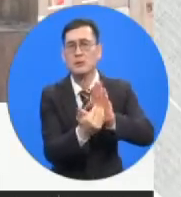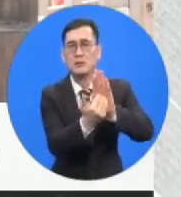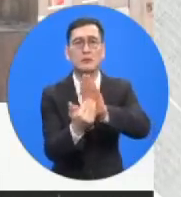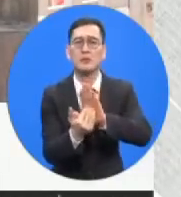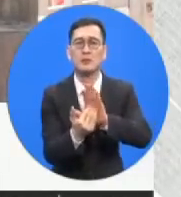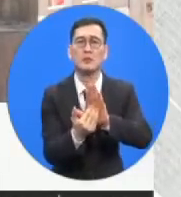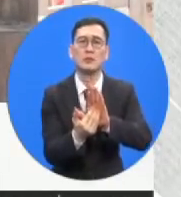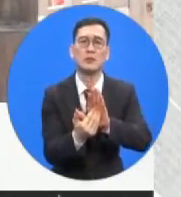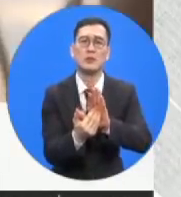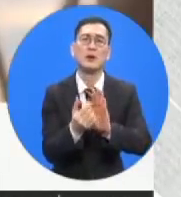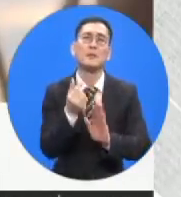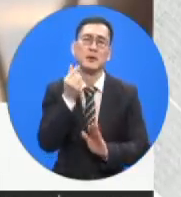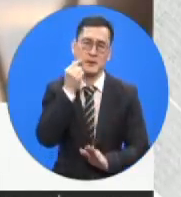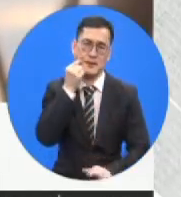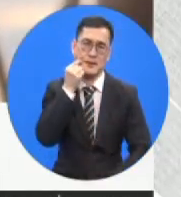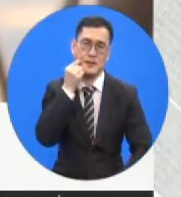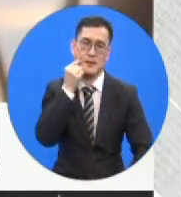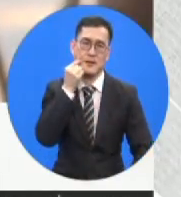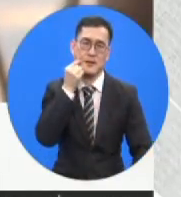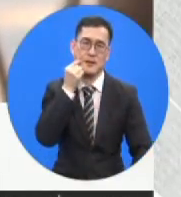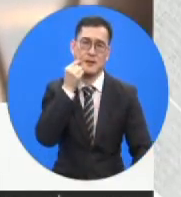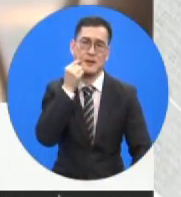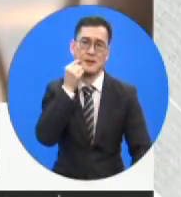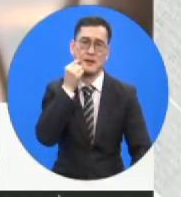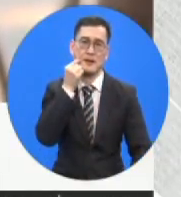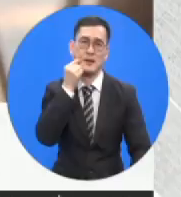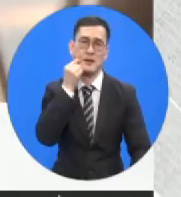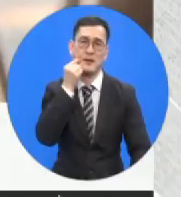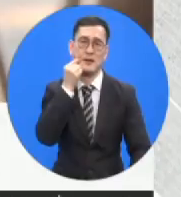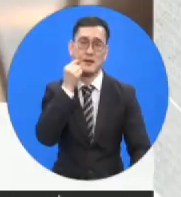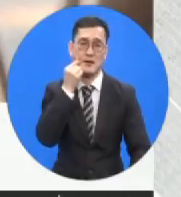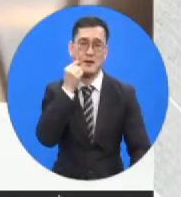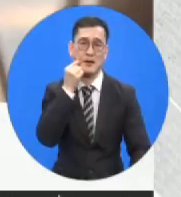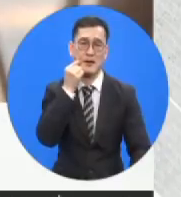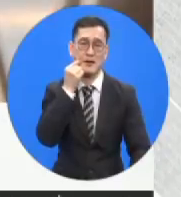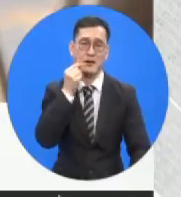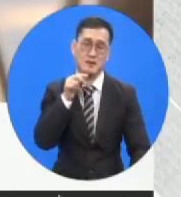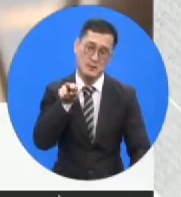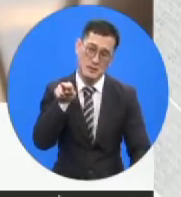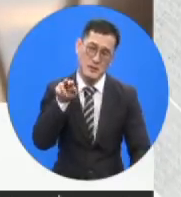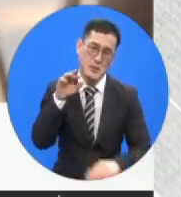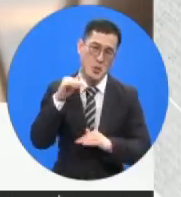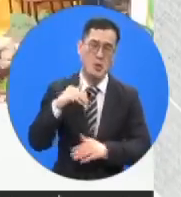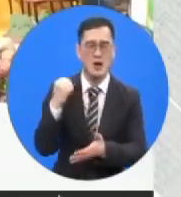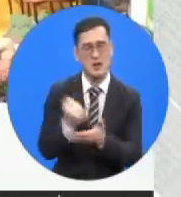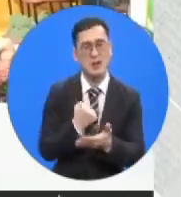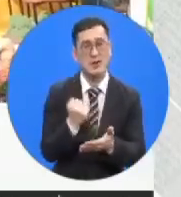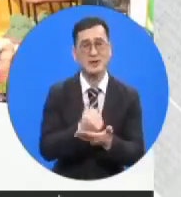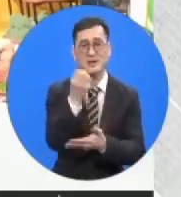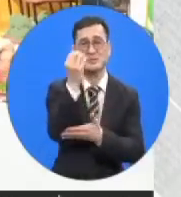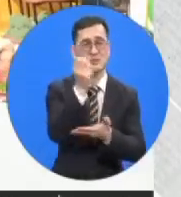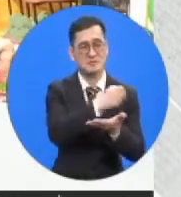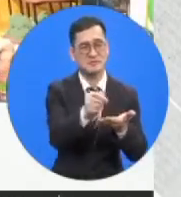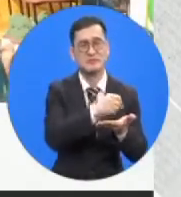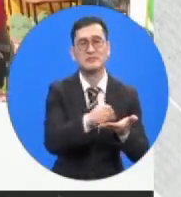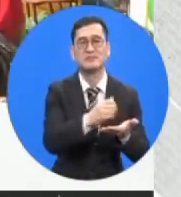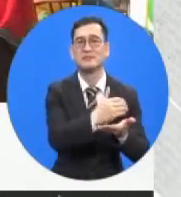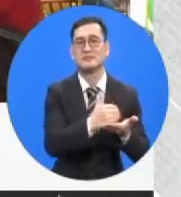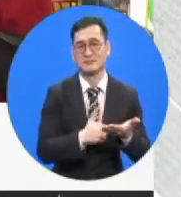해놓고 현실은 왜 이렇게 돌아가느냐 하는 한탄하신 거예요. 예. 시스템에 관한 문제 정확하게 지금 짚어봐야 할 때라고 생각이